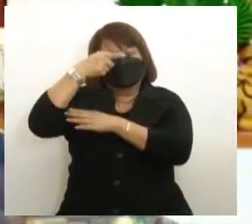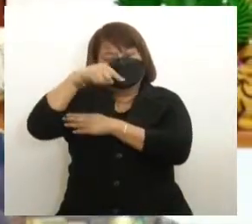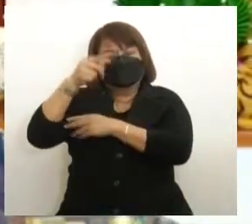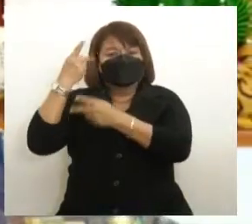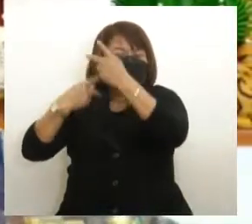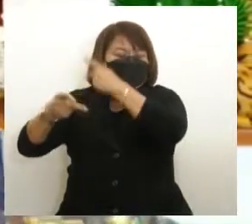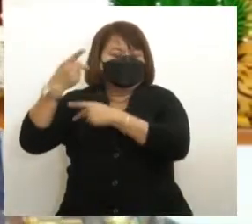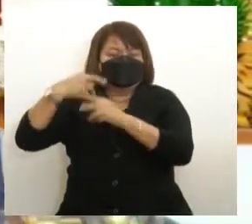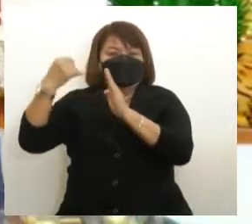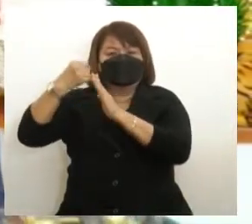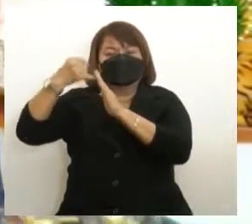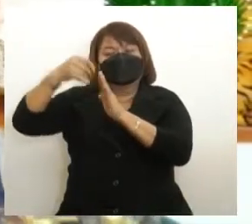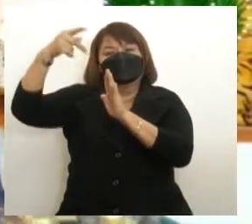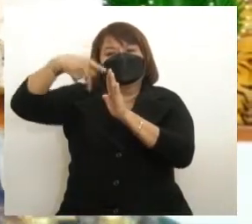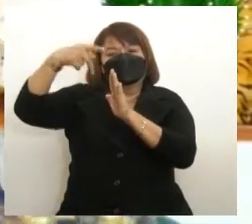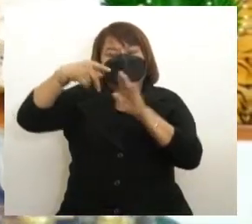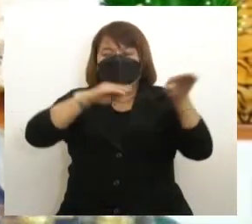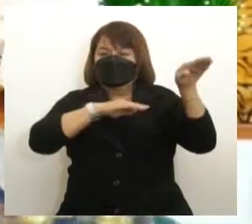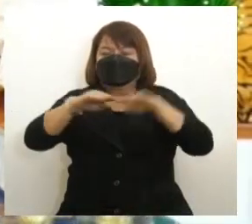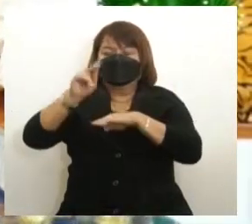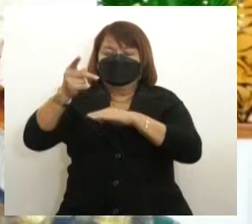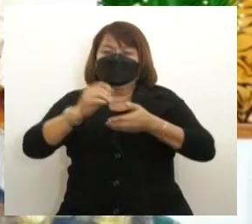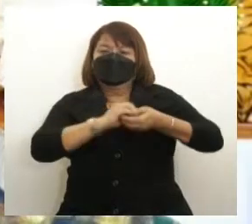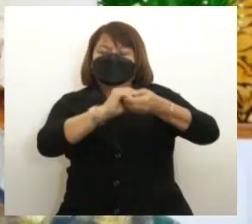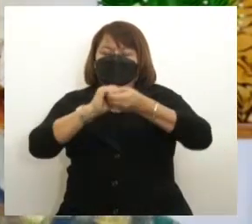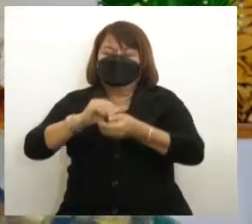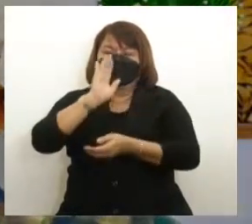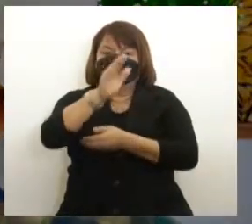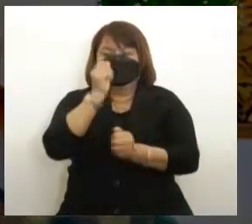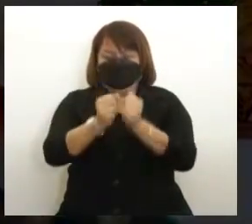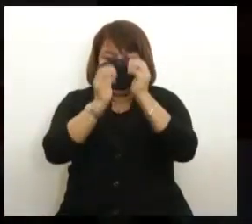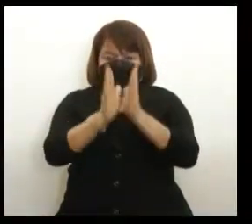าสตร์เมืองแพร่ไปพร้อมกันด้วยความร่วมมือร่วมใจของทุกภาคส่วนครับ